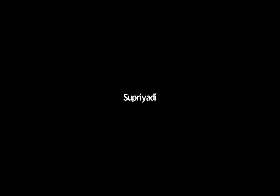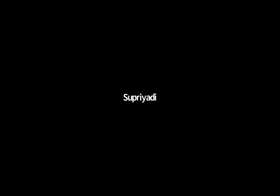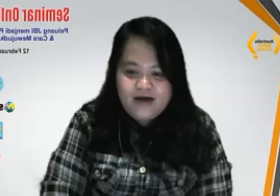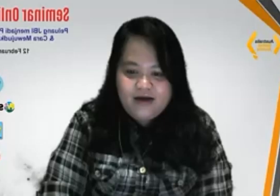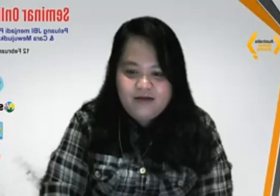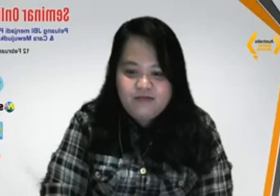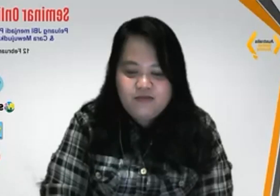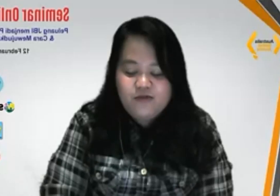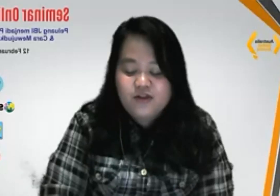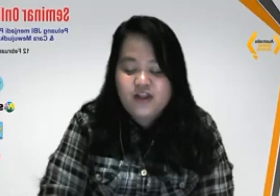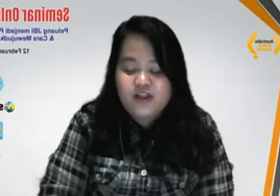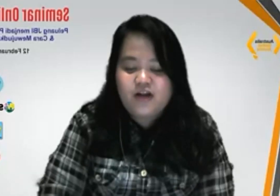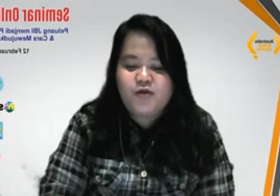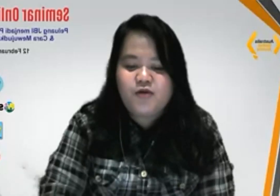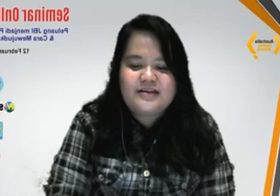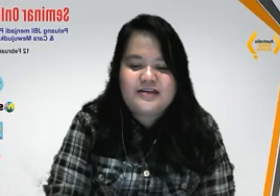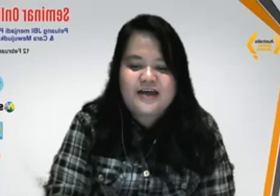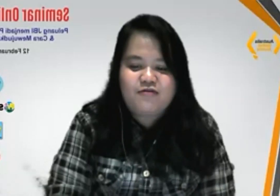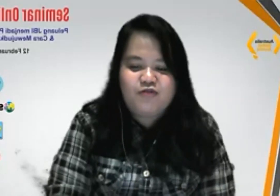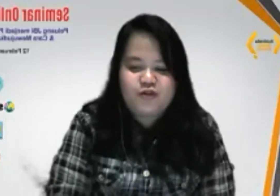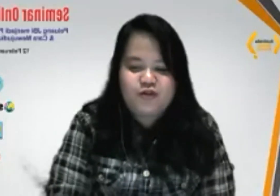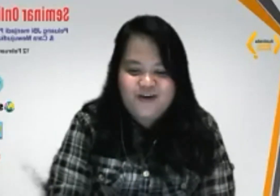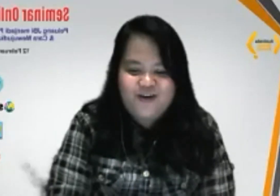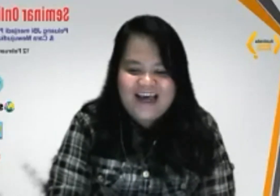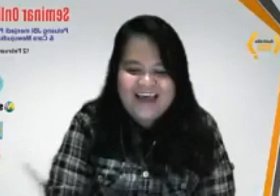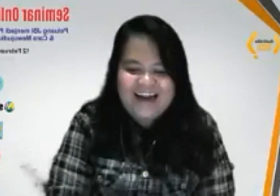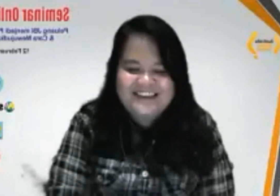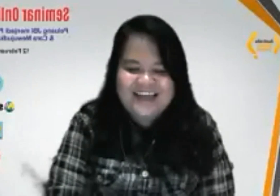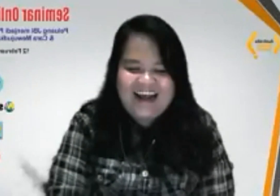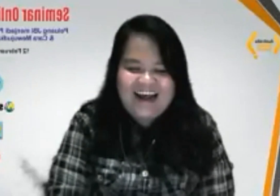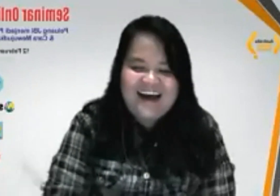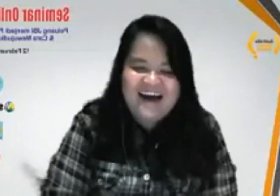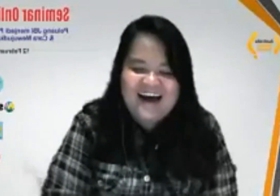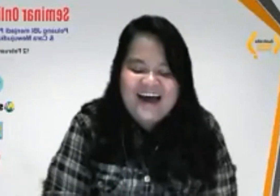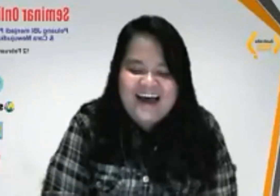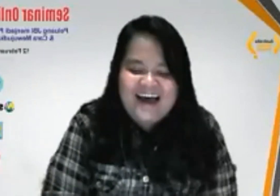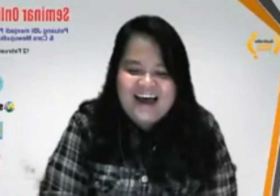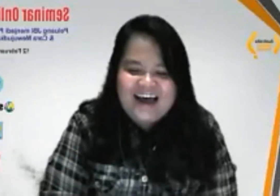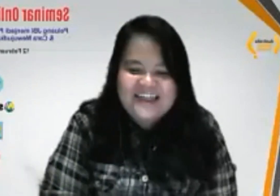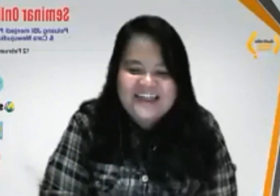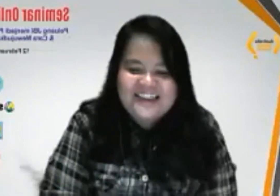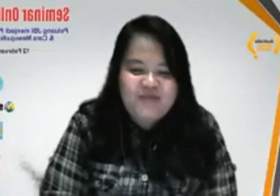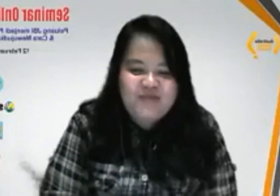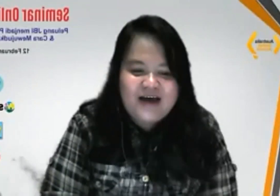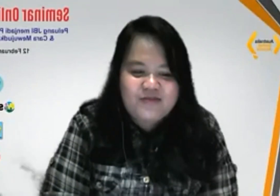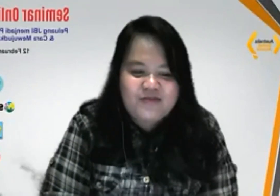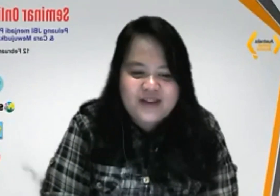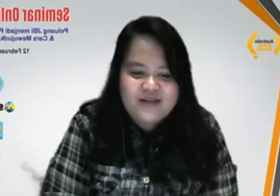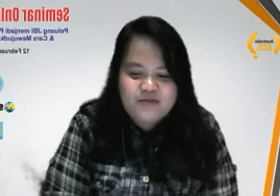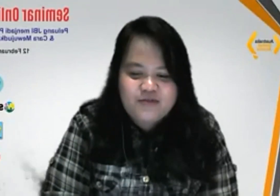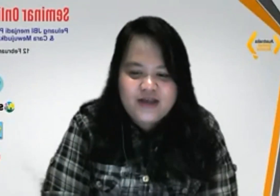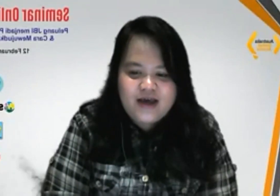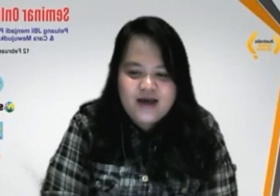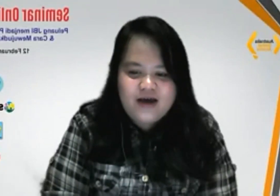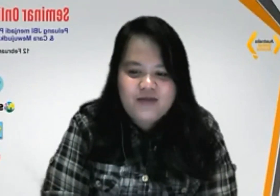Bapak mboten nopo-nopo nanti kita ada acara pun enggak diakhir acara lain masuk jangan lupa teman-teman